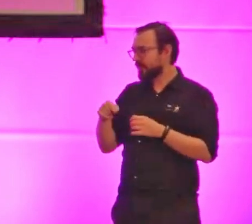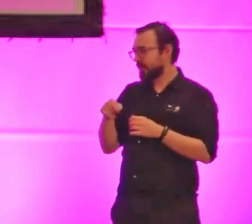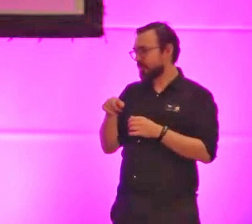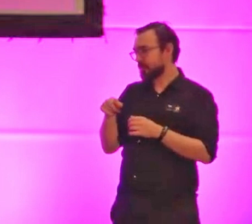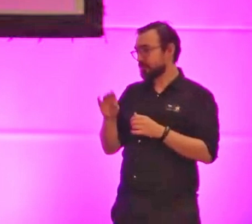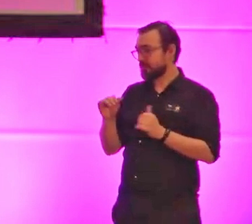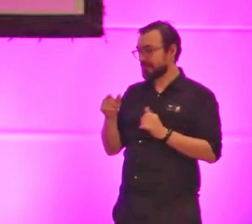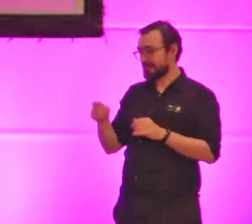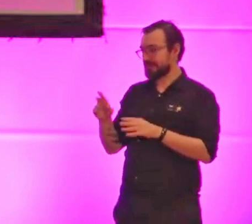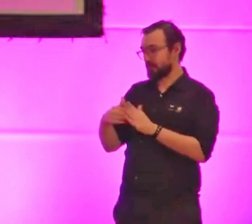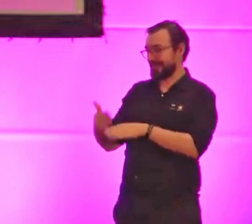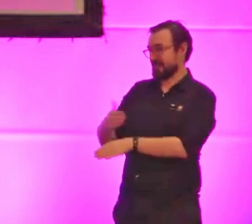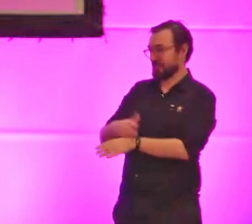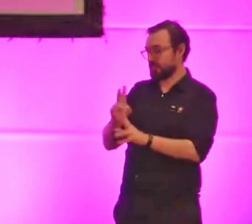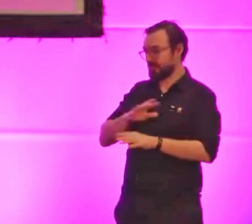då, den tidigare.